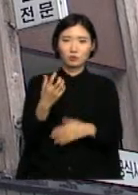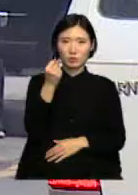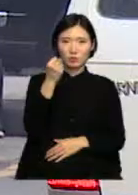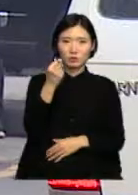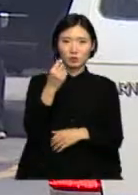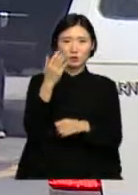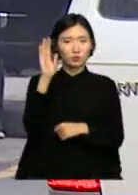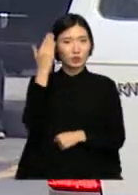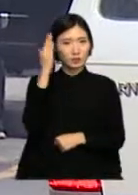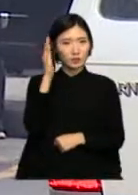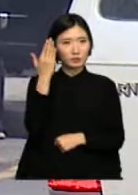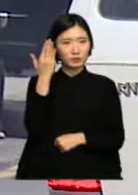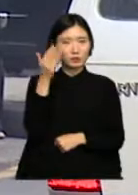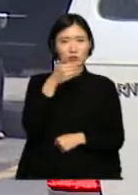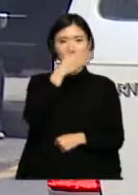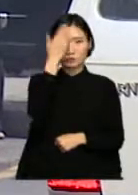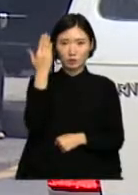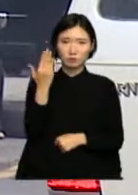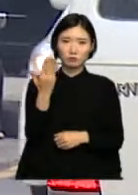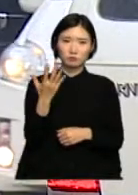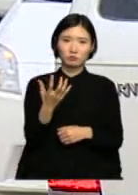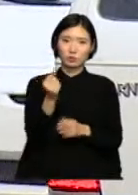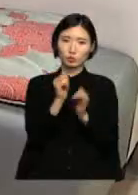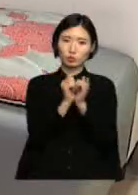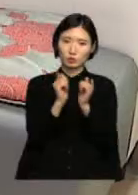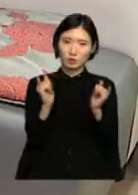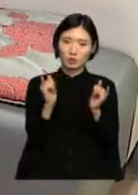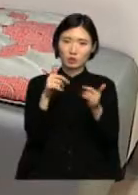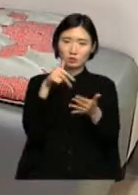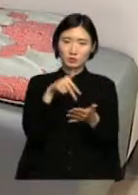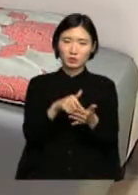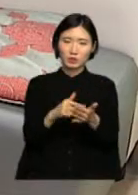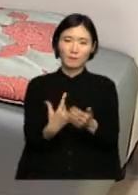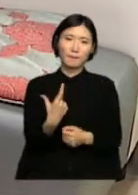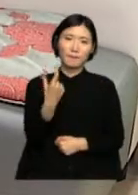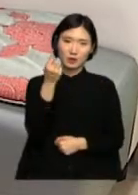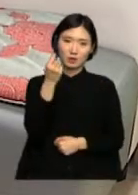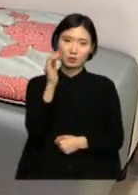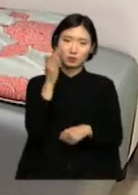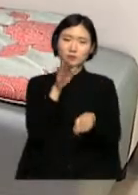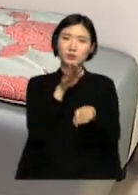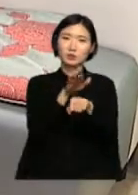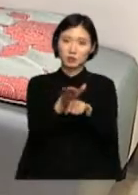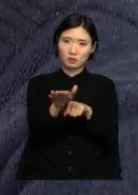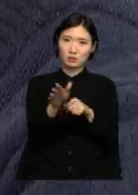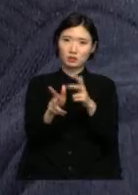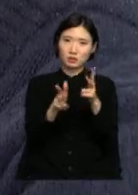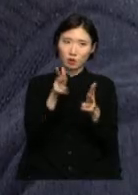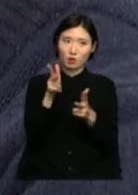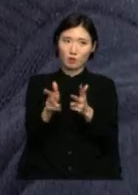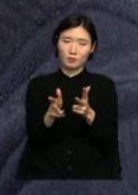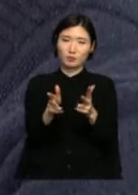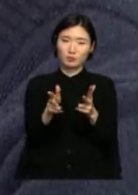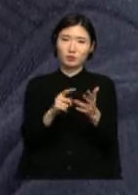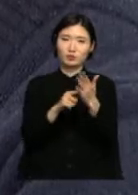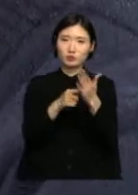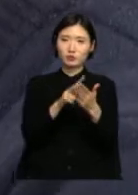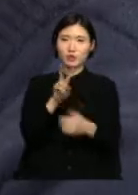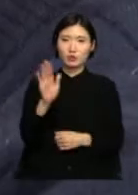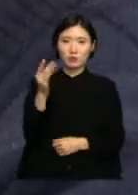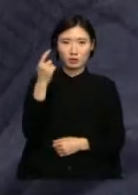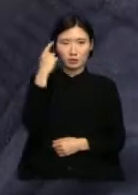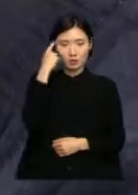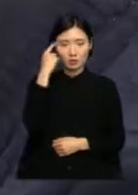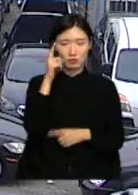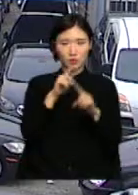지 몇 년이 안 된 비교적 젊은 층의 토지 소유자들은 하루라도 빨리 현대화 사업을 시작해야 한다고 입을 모읍니다.